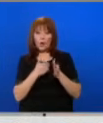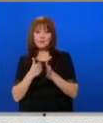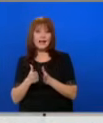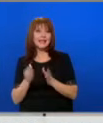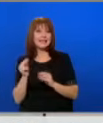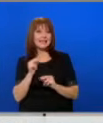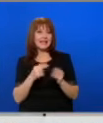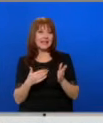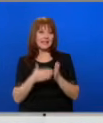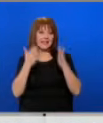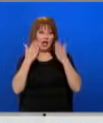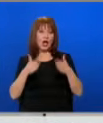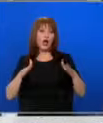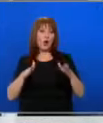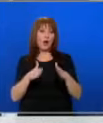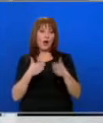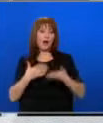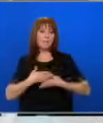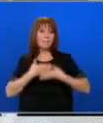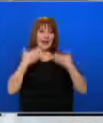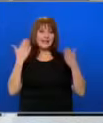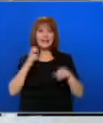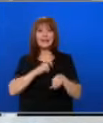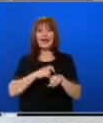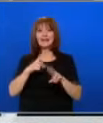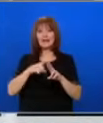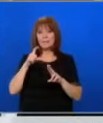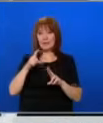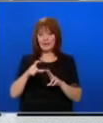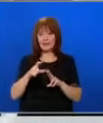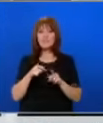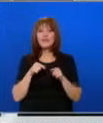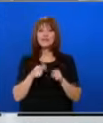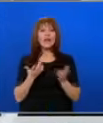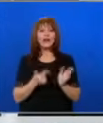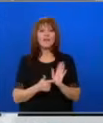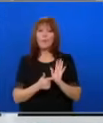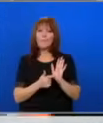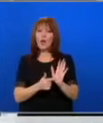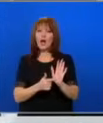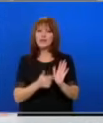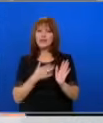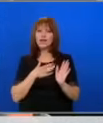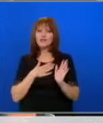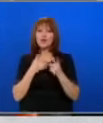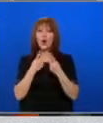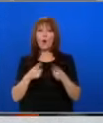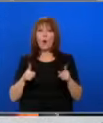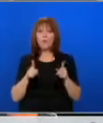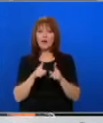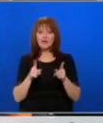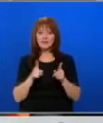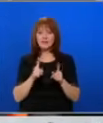заседанието заради коледно партии на ДПС. Управляващо мнозинство на практика показа своята управленска немощ